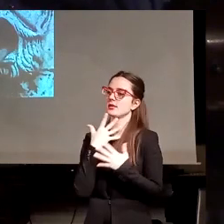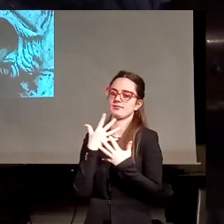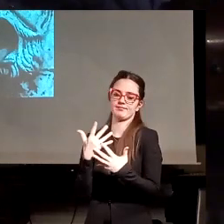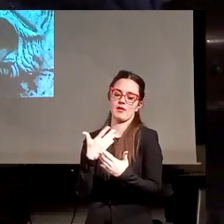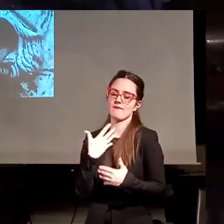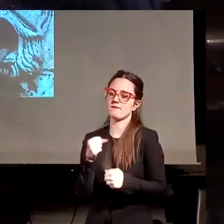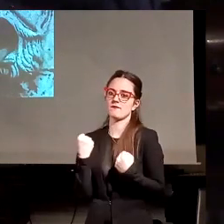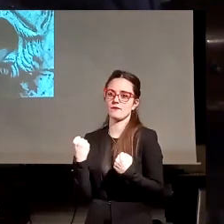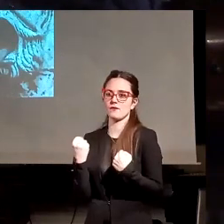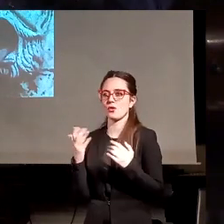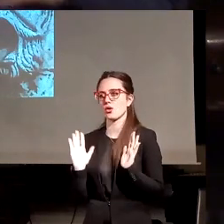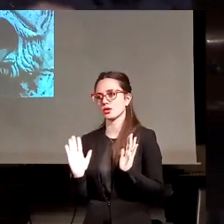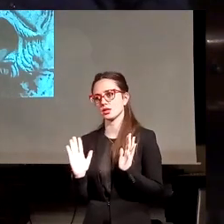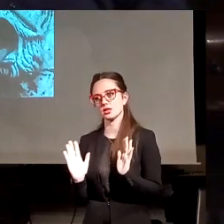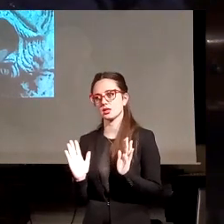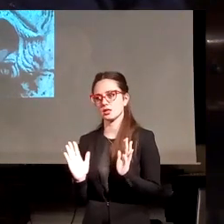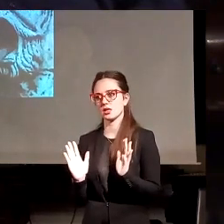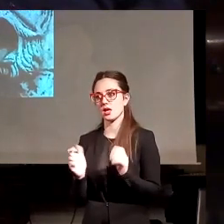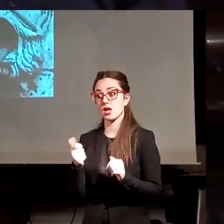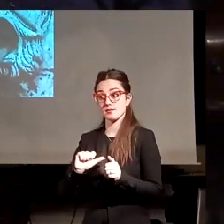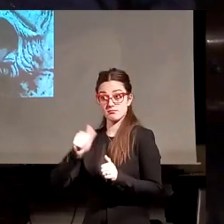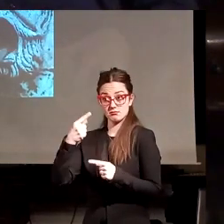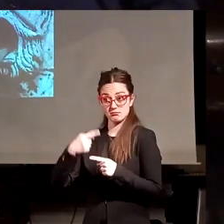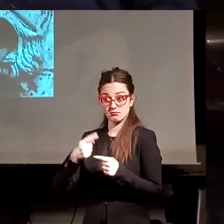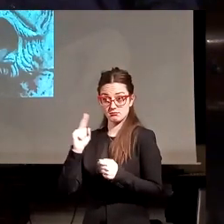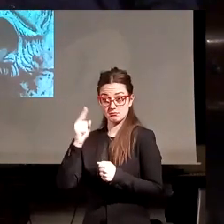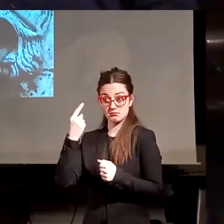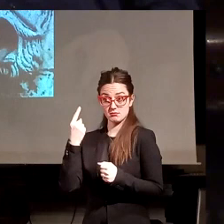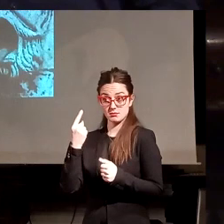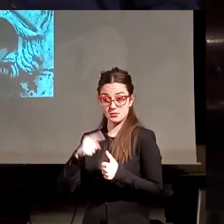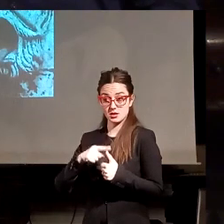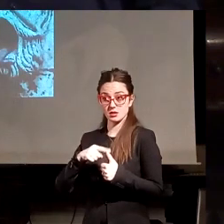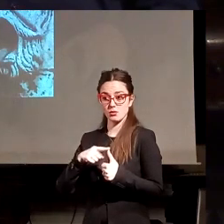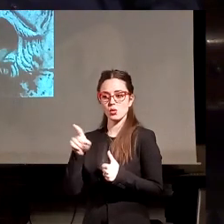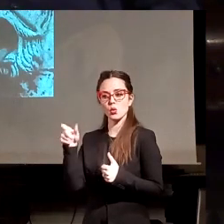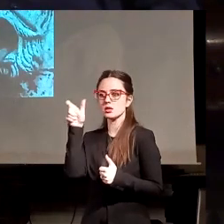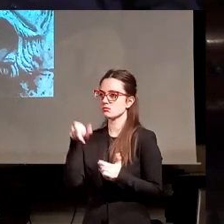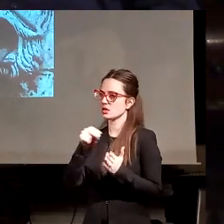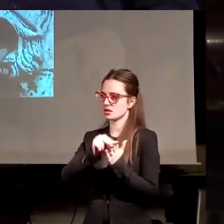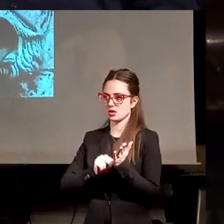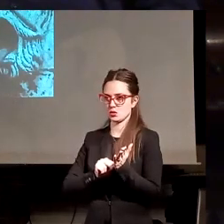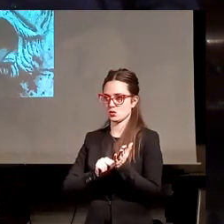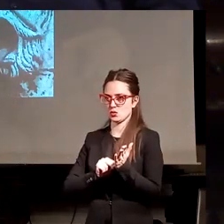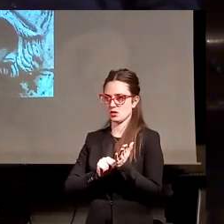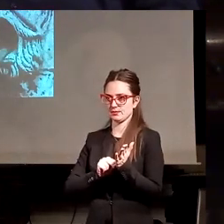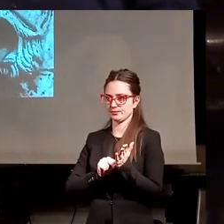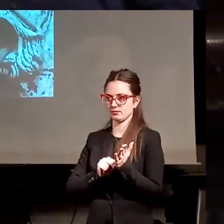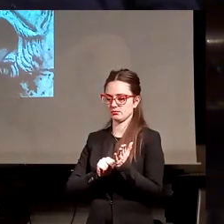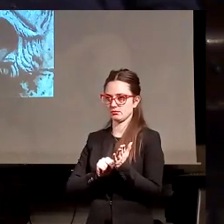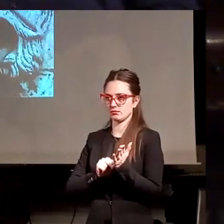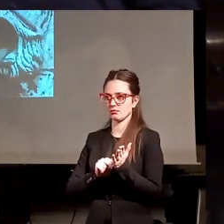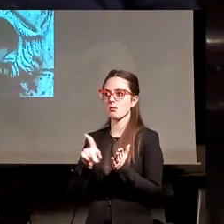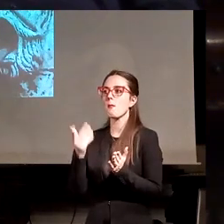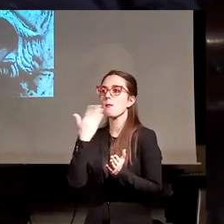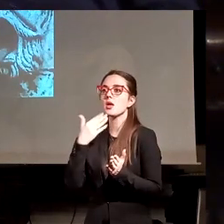l'uomo for principalmente perché prima ancora che scrittore a un lettore o meglio è lo è lo scrittore che potrebbe essere il